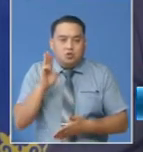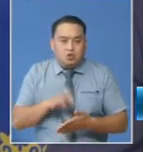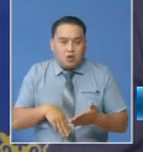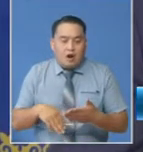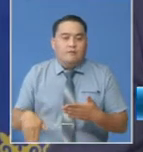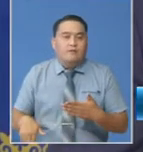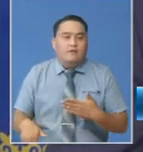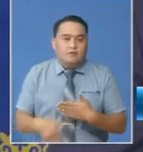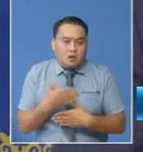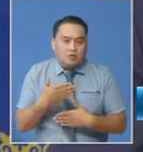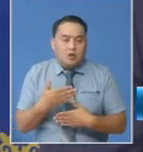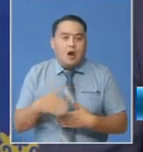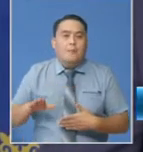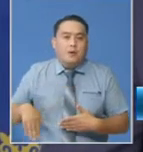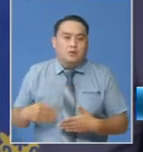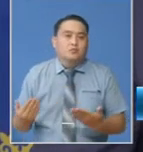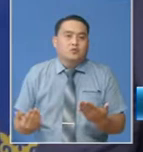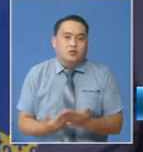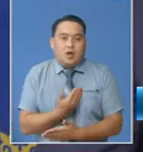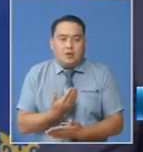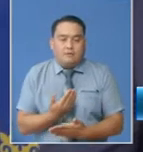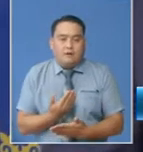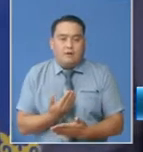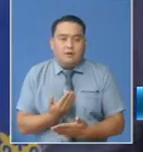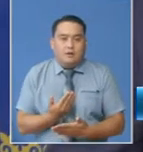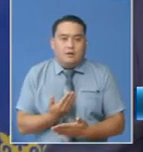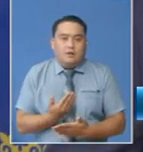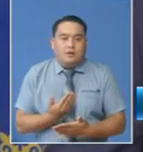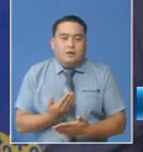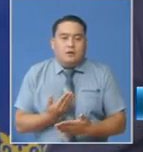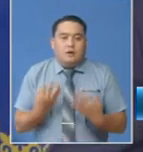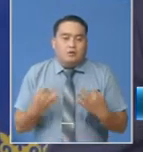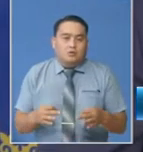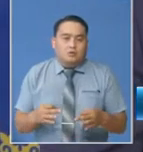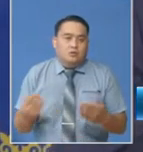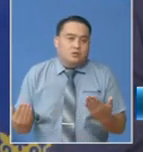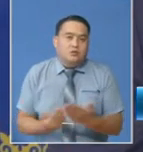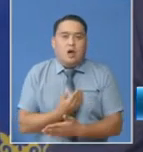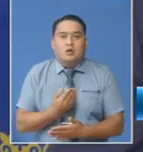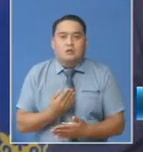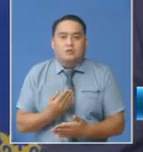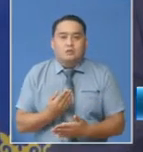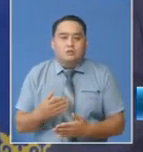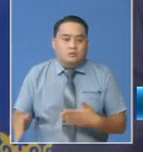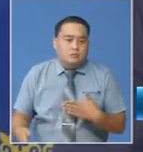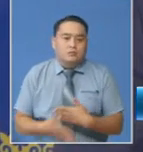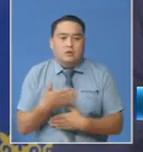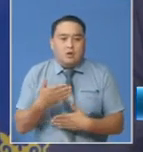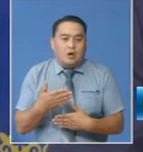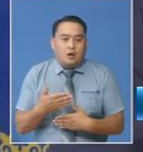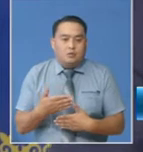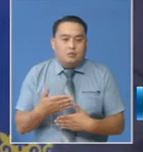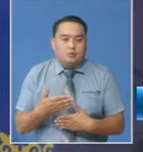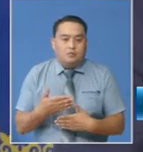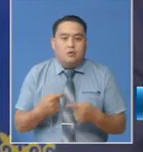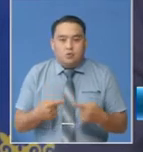замечания, взыскания, а потом его в течение там, недели-две снимают, а потом через неделю еще раз наказывают